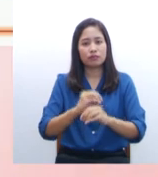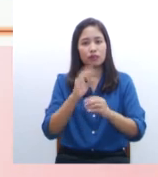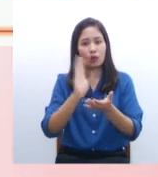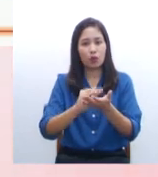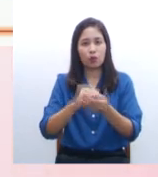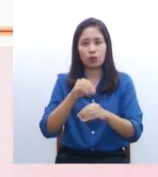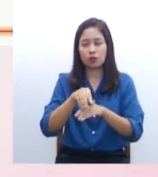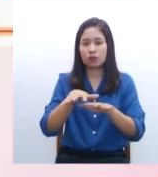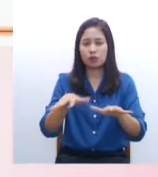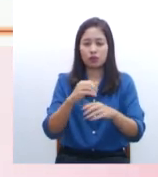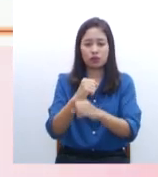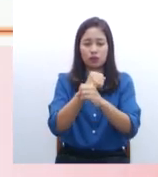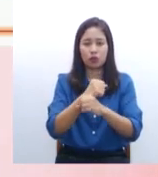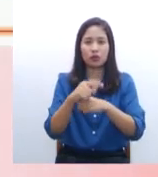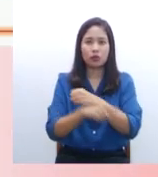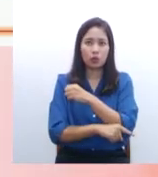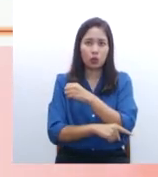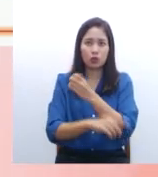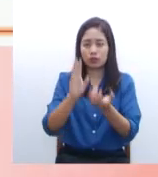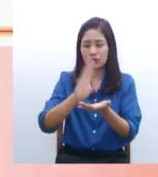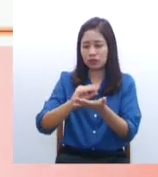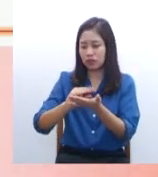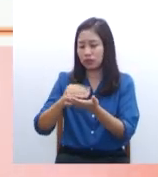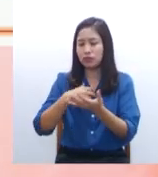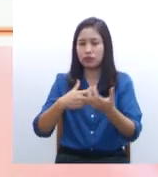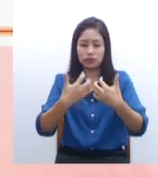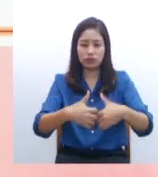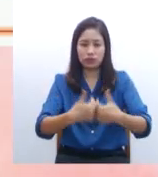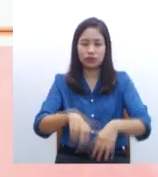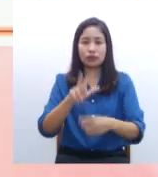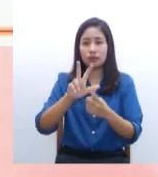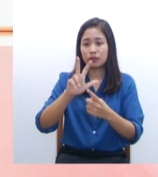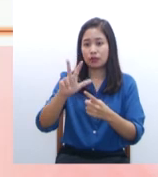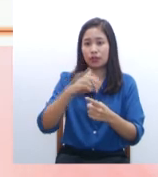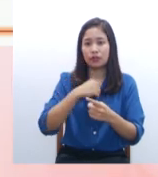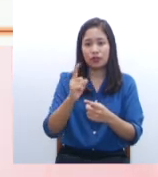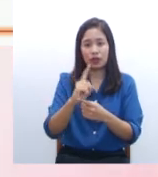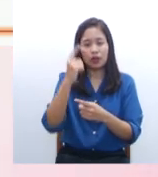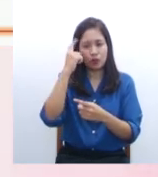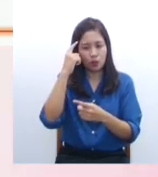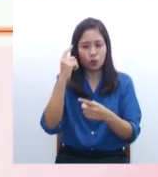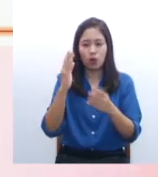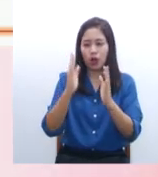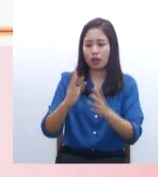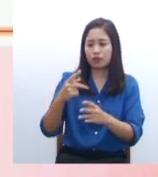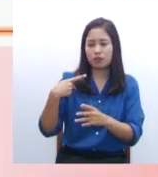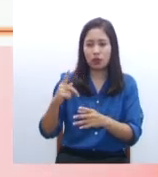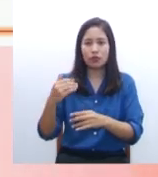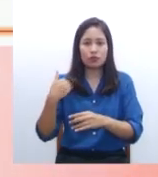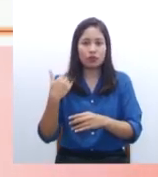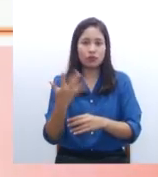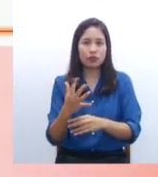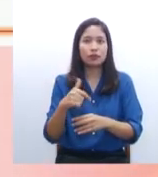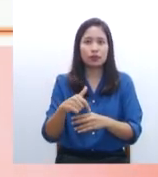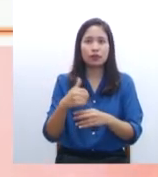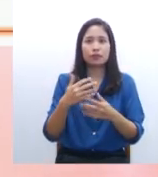ริตนะครับผ่านการดำเนินการเก็บเครื่องมือทั้งหมด3เครื่องมือด้วยกันครับคือแบบวัดการรับรู้ผู้มีส่วนได้ส่วนเสียภายในนะครับหรือที่เรียกว่าแบบ IIT